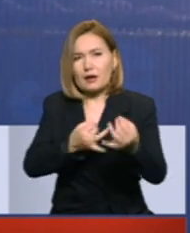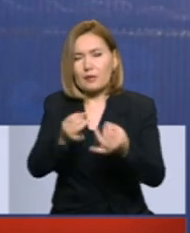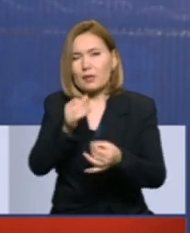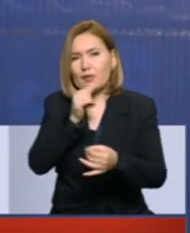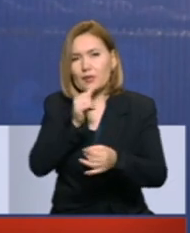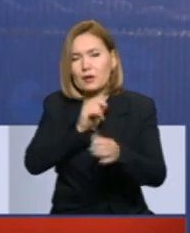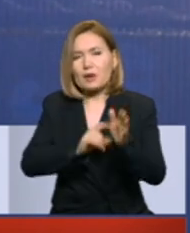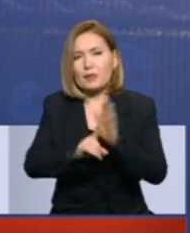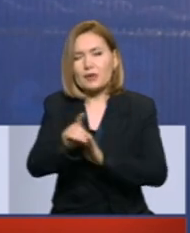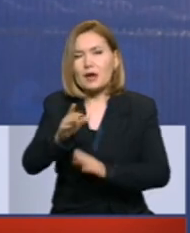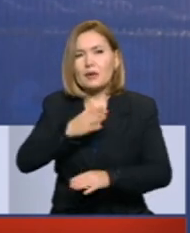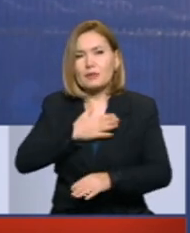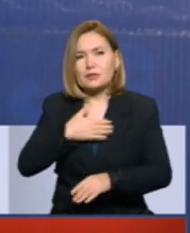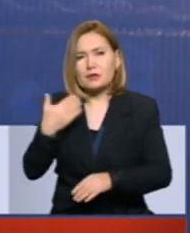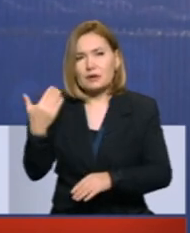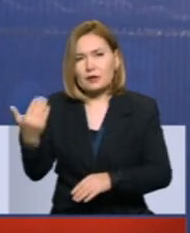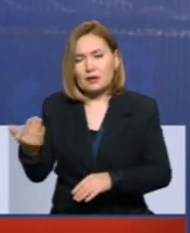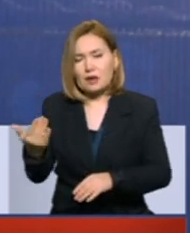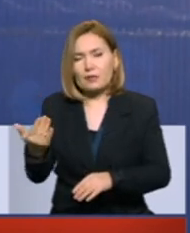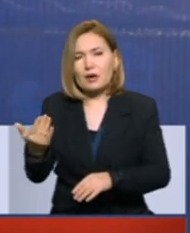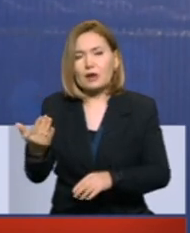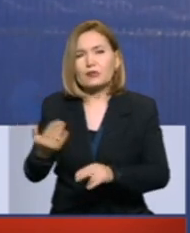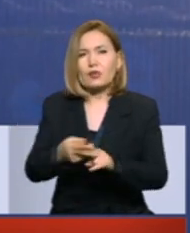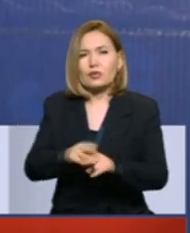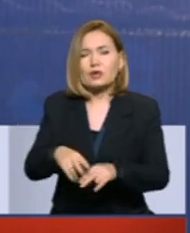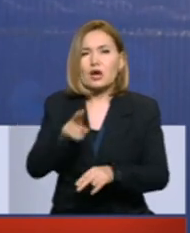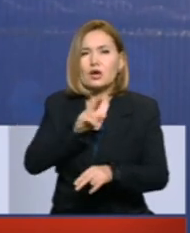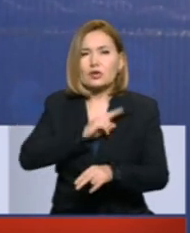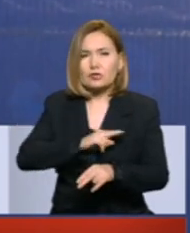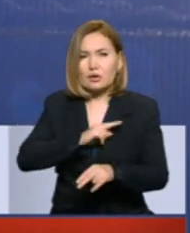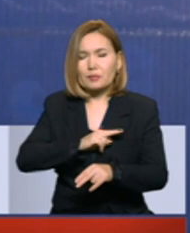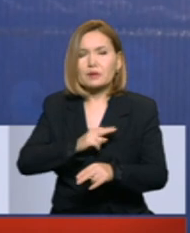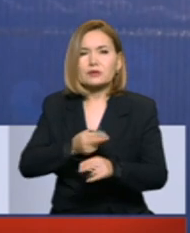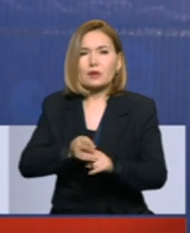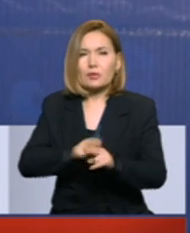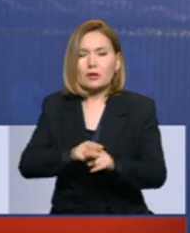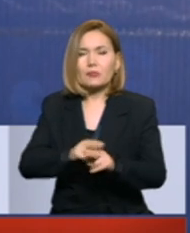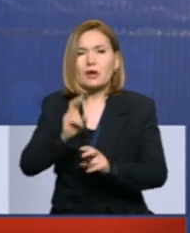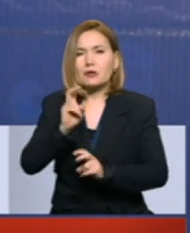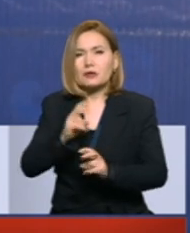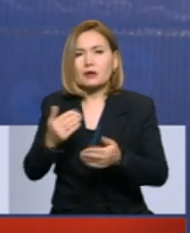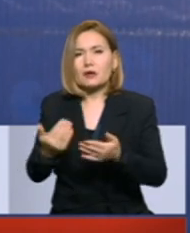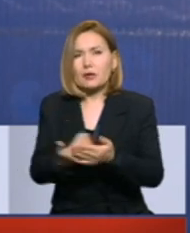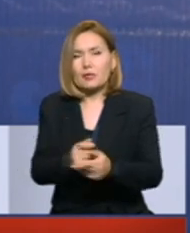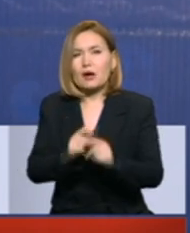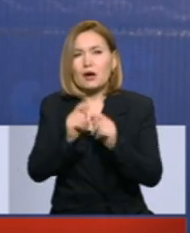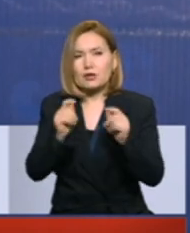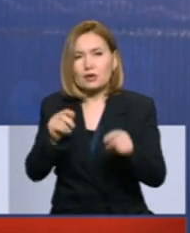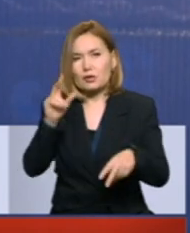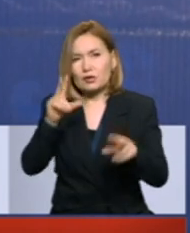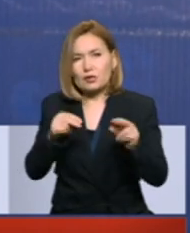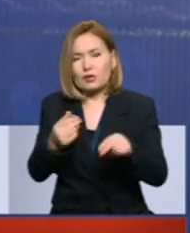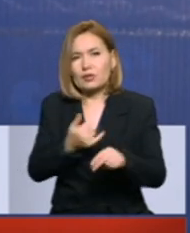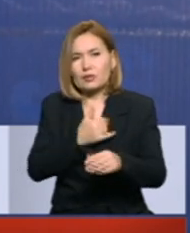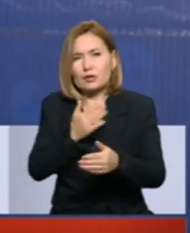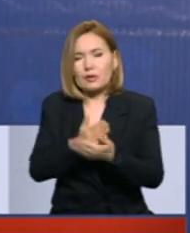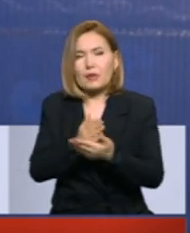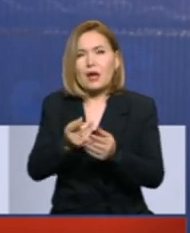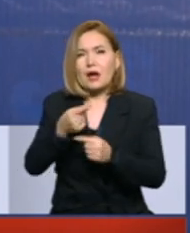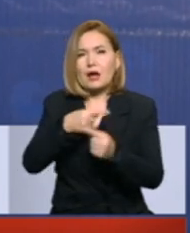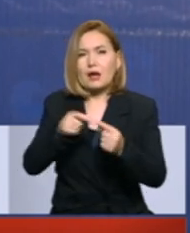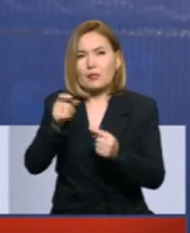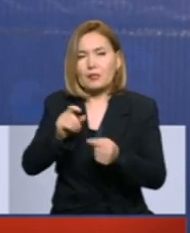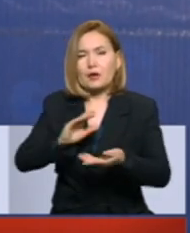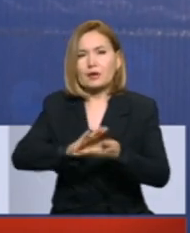жұмыстарын біздің тараптан да жаңағы үміттің өзінің басшысы да сол бір инвесторлармен